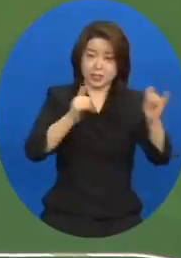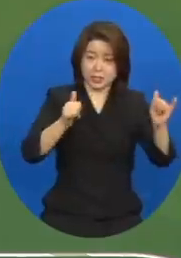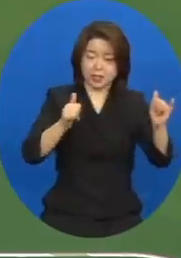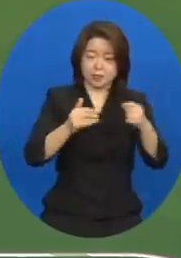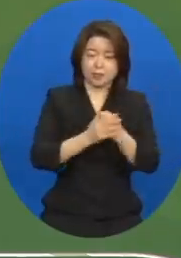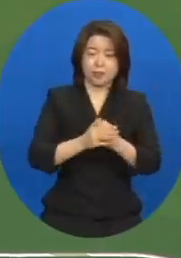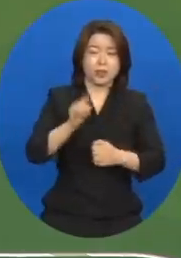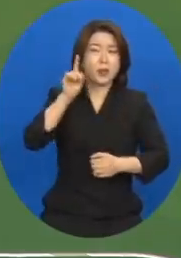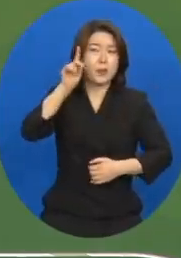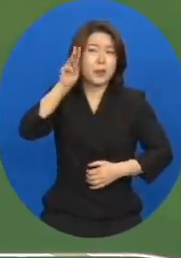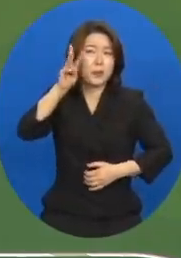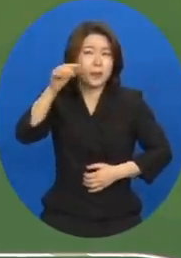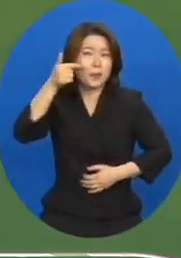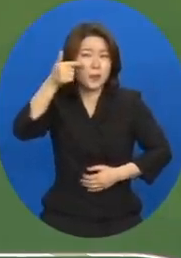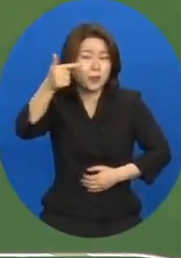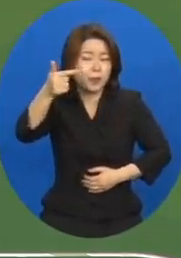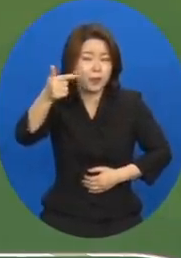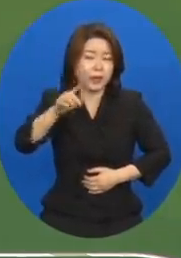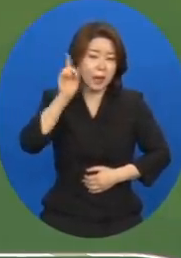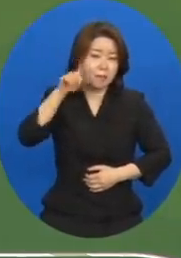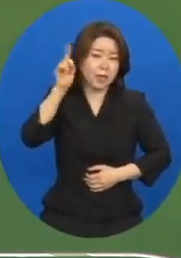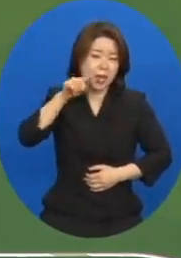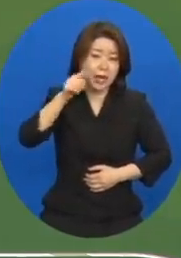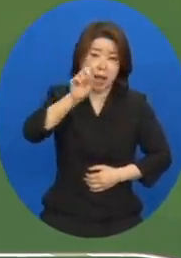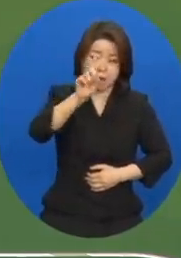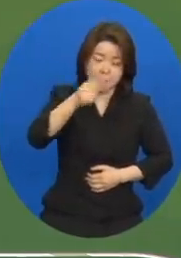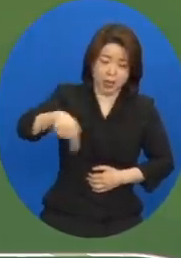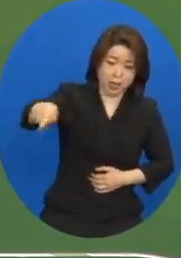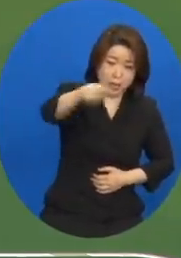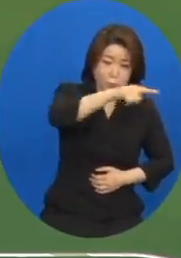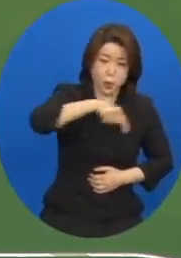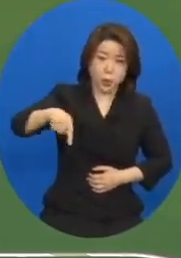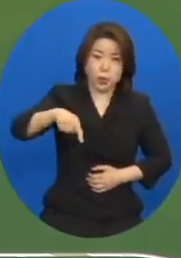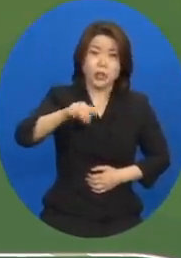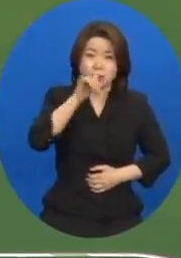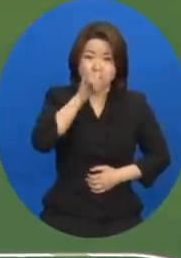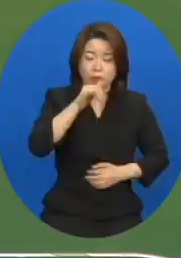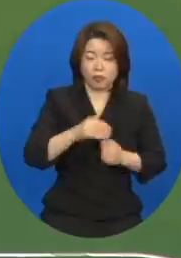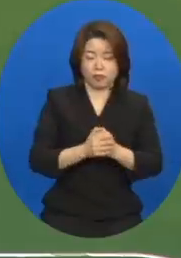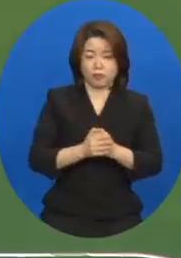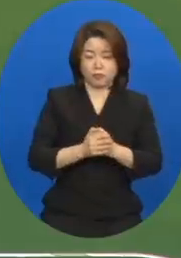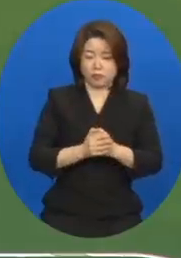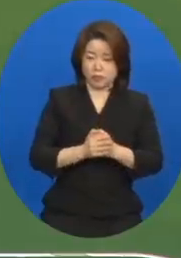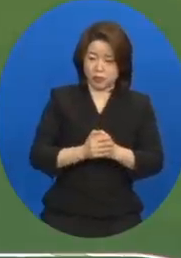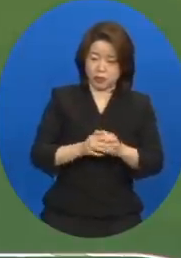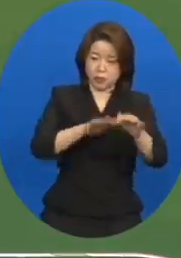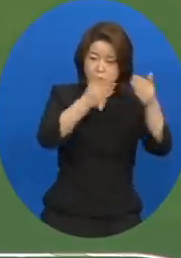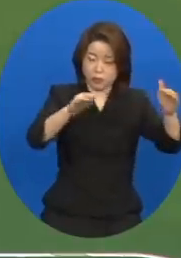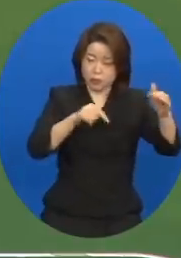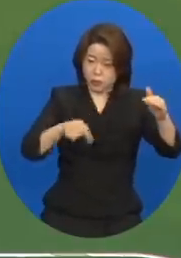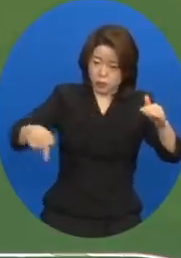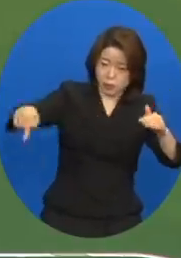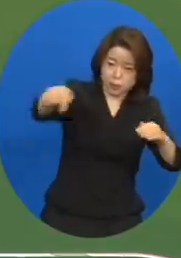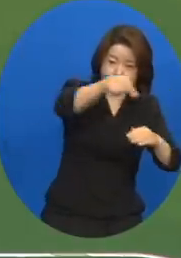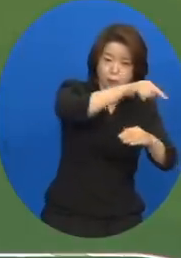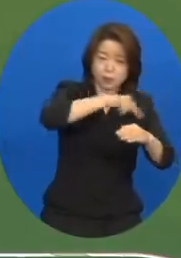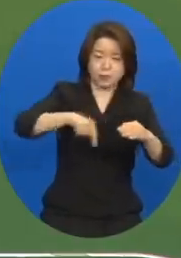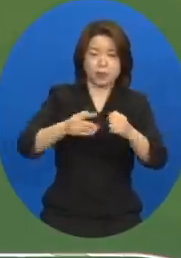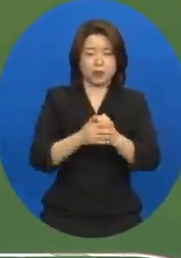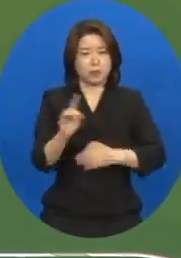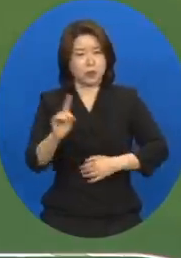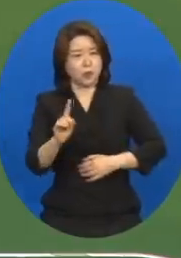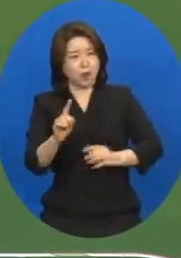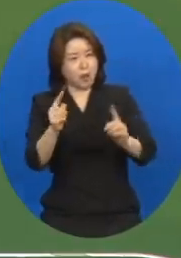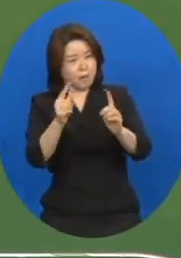6일 동안 매일 한 바퀴씩 성을 돌았는데 그렇게 성을 돌면 뭔가 좀